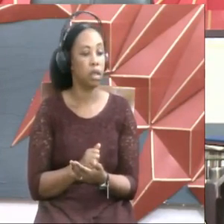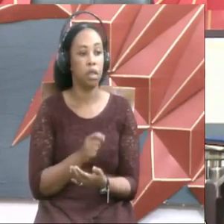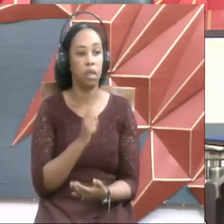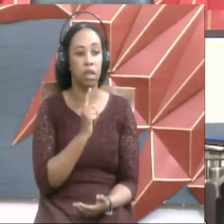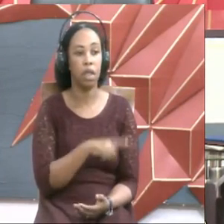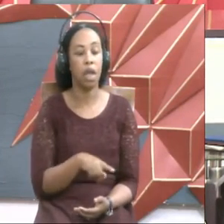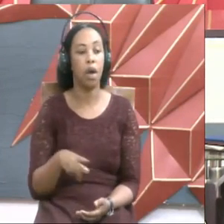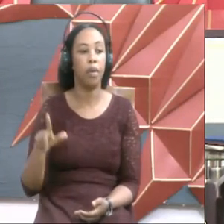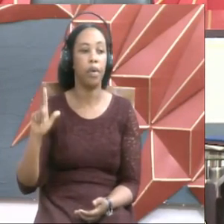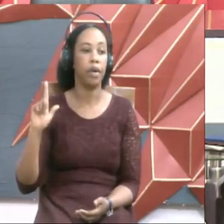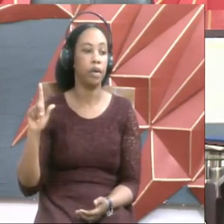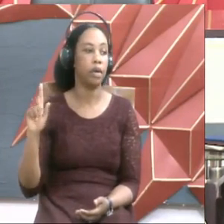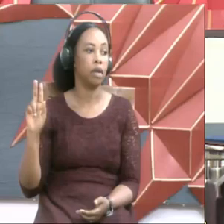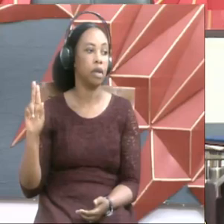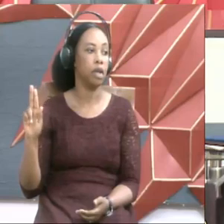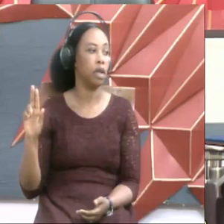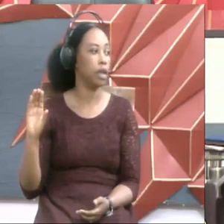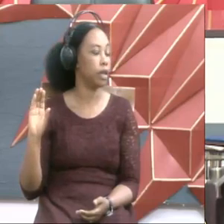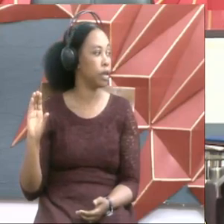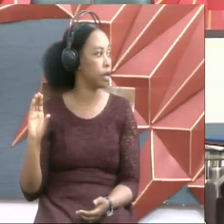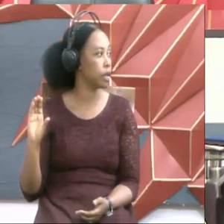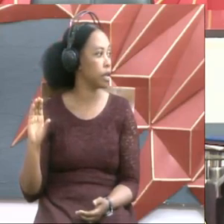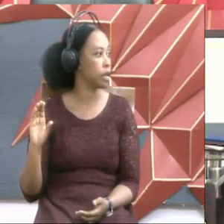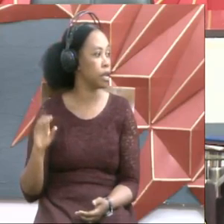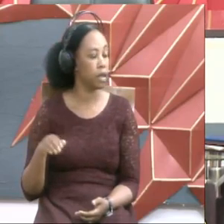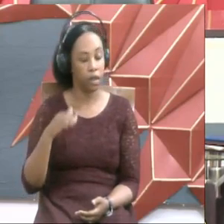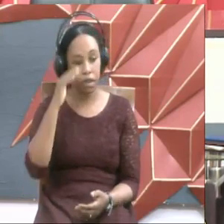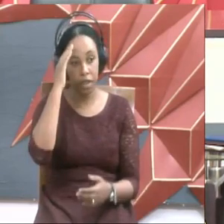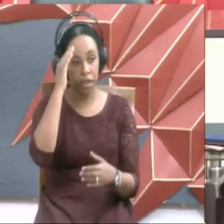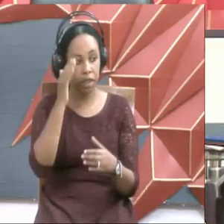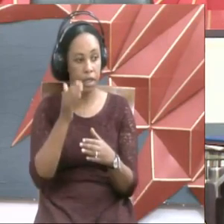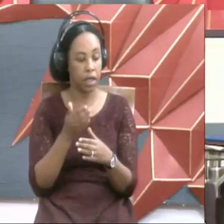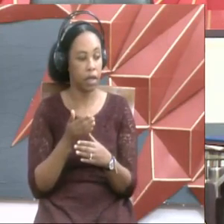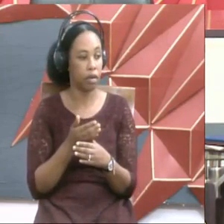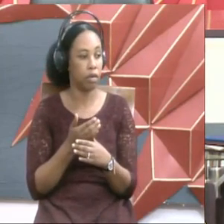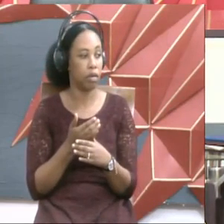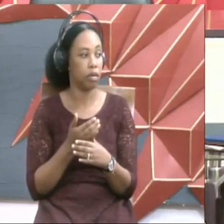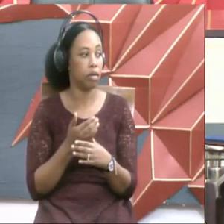nous? Mais toi aussi, Luc, je pense que...